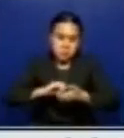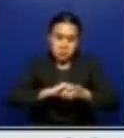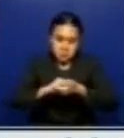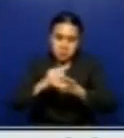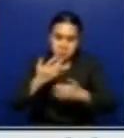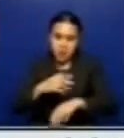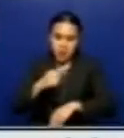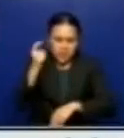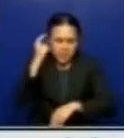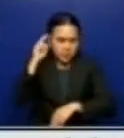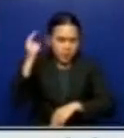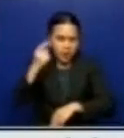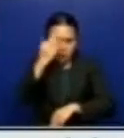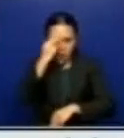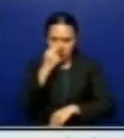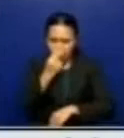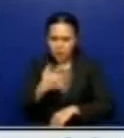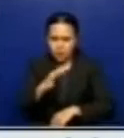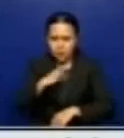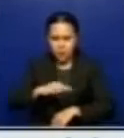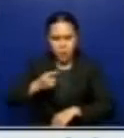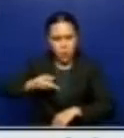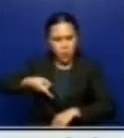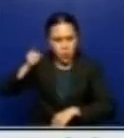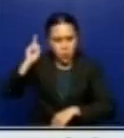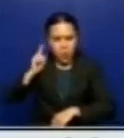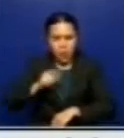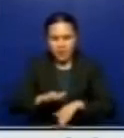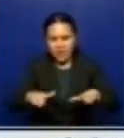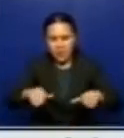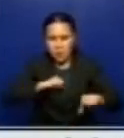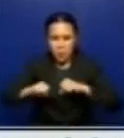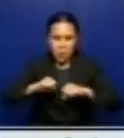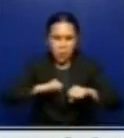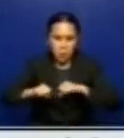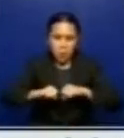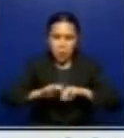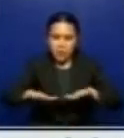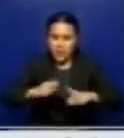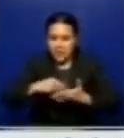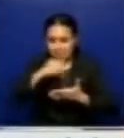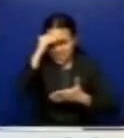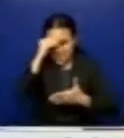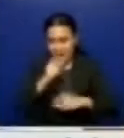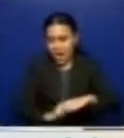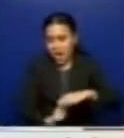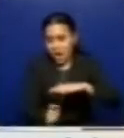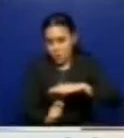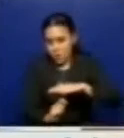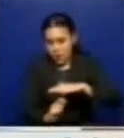มันล้าหลังมากเดี๋ยวนี้สู้เด็กก็ไม่ได้เด็กนักเรียนอนุบาลเข